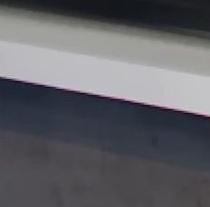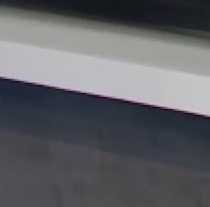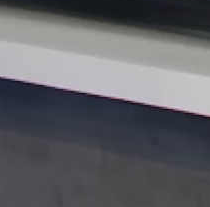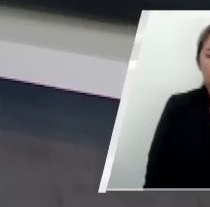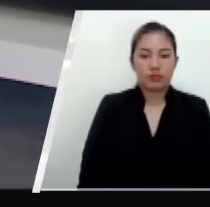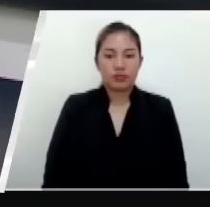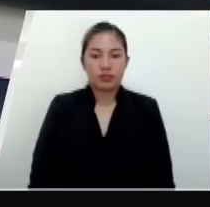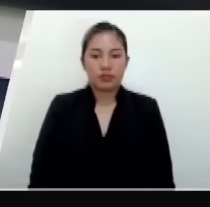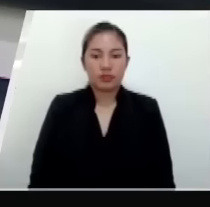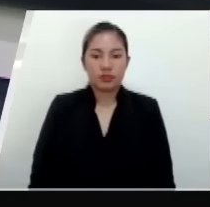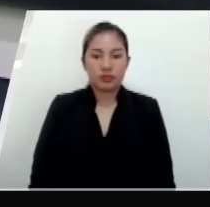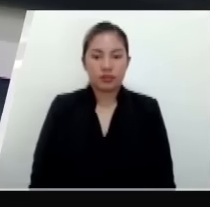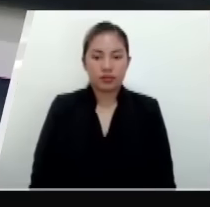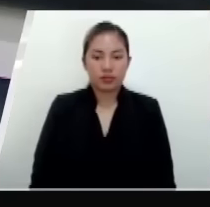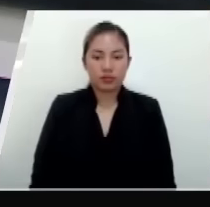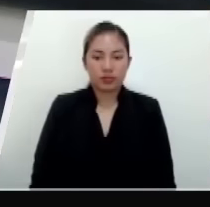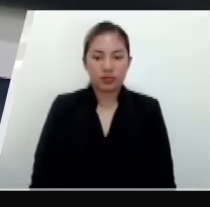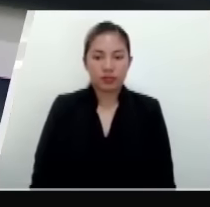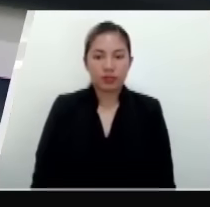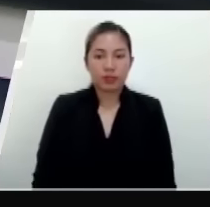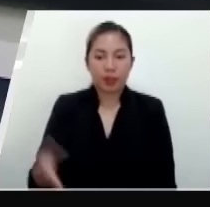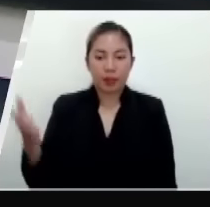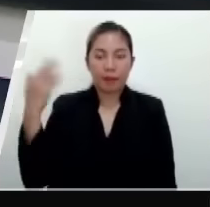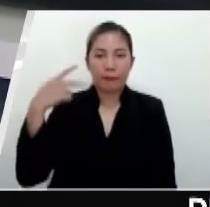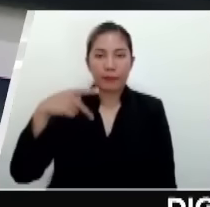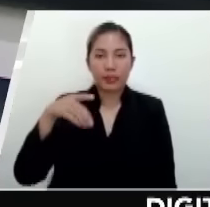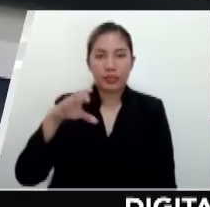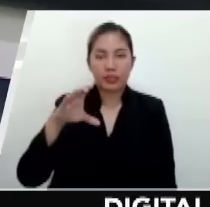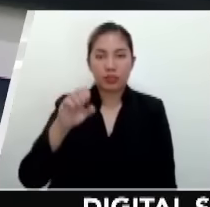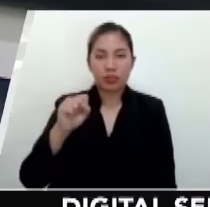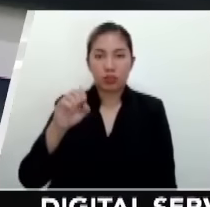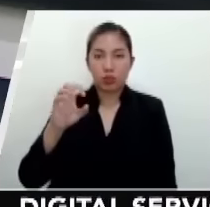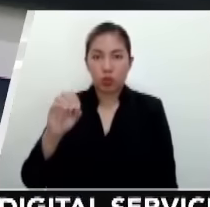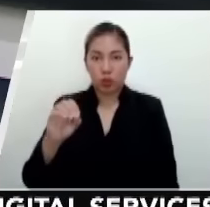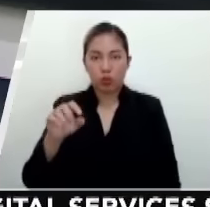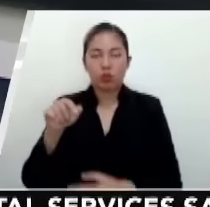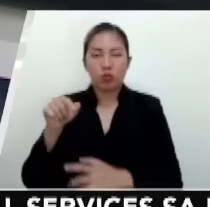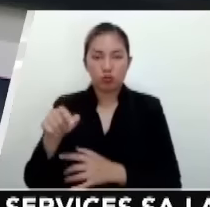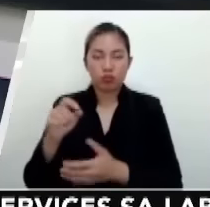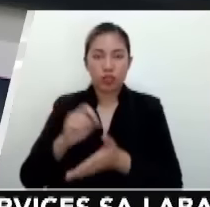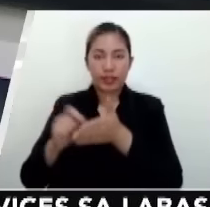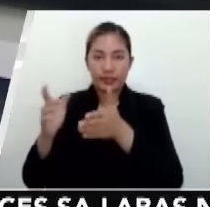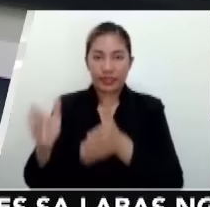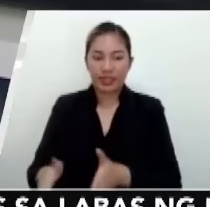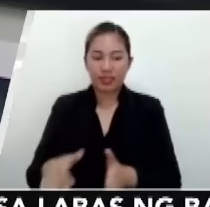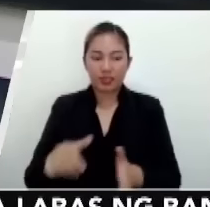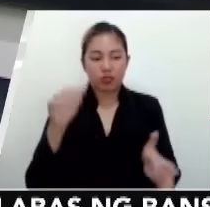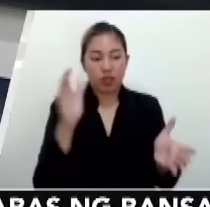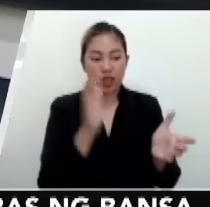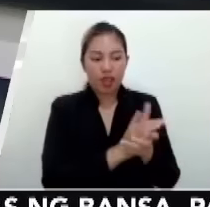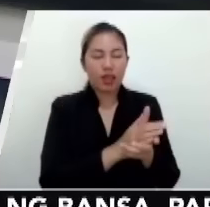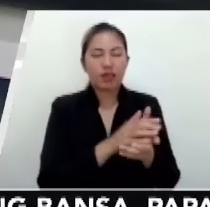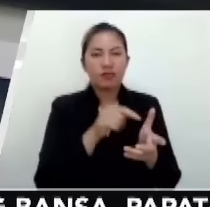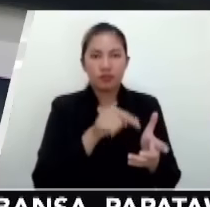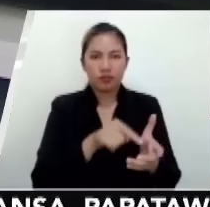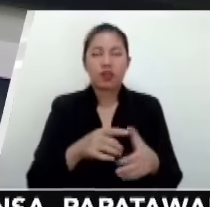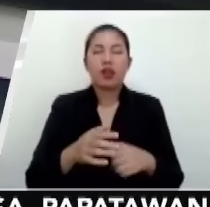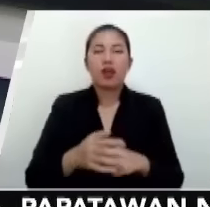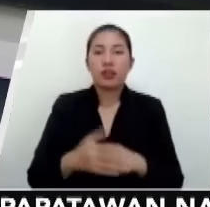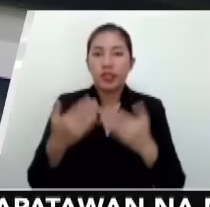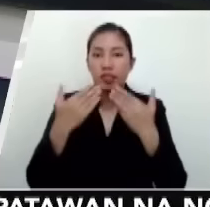Nagpasalamat ang byuda ni dating PCSO Board Secretary Wesley Barayuga ngayong binuksan muli ang investigasyon sa pagpatay sa kanyang